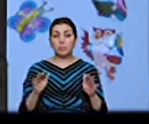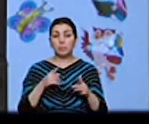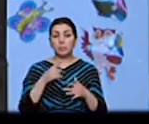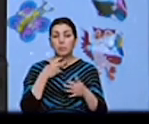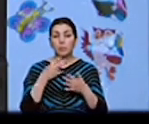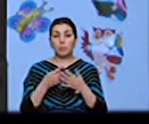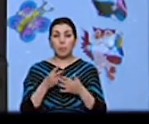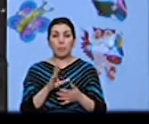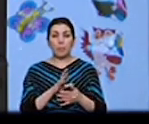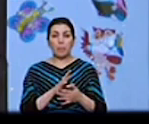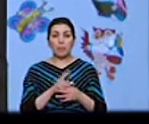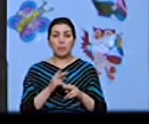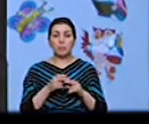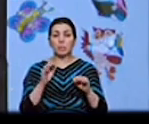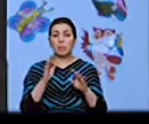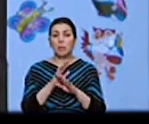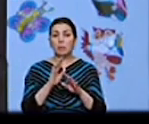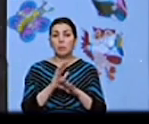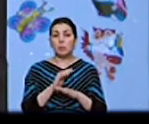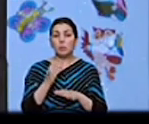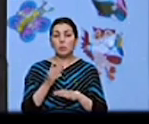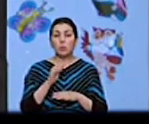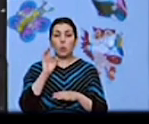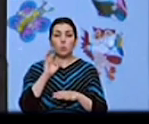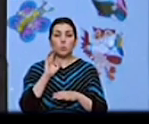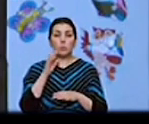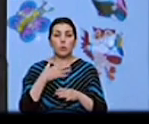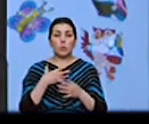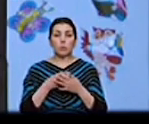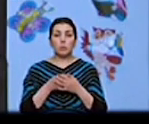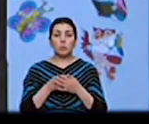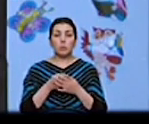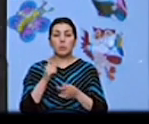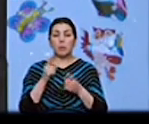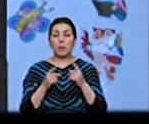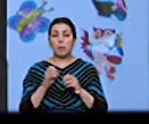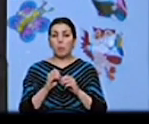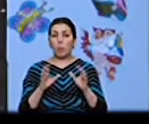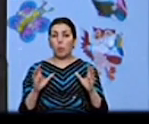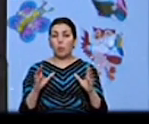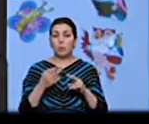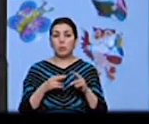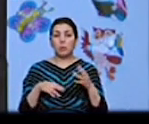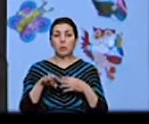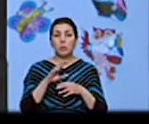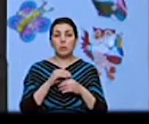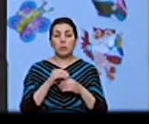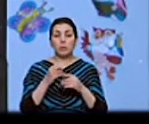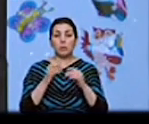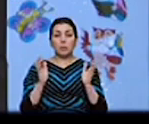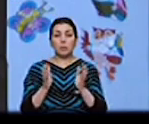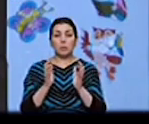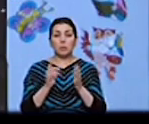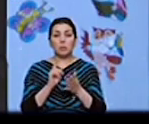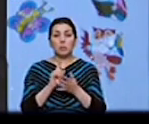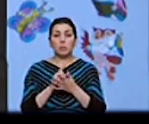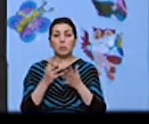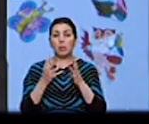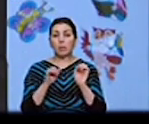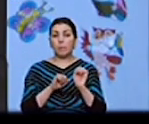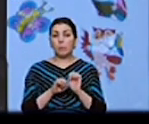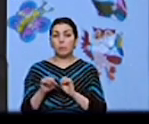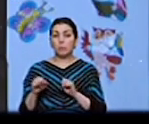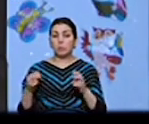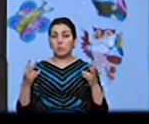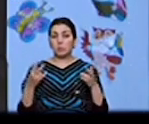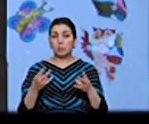videorolik ko'rganingizdek, tabiatimiz, O'zbekistondagi tabiiy boyliklar va ularni, ya'ni tabiatni qanday